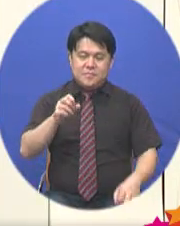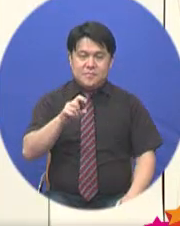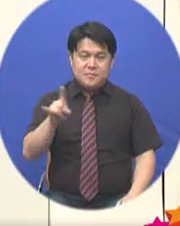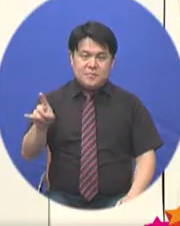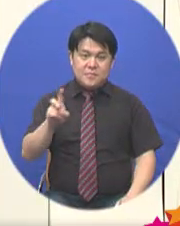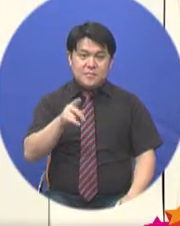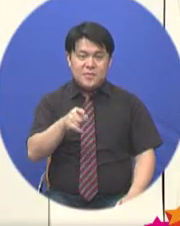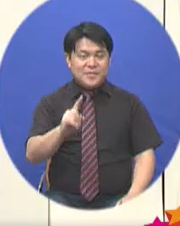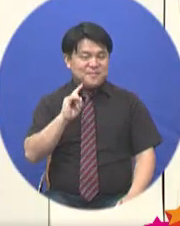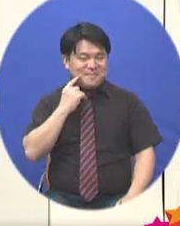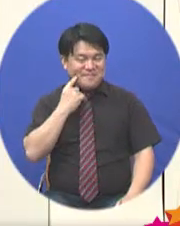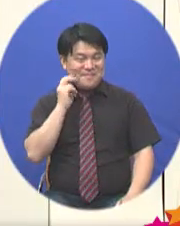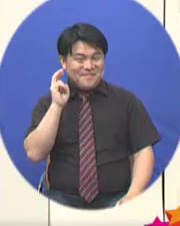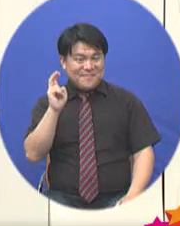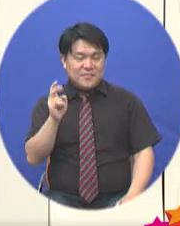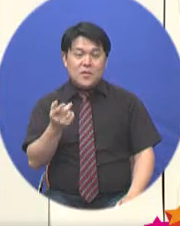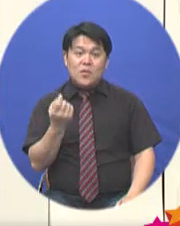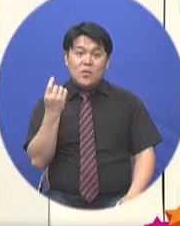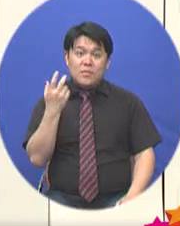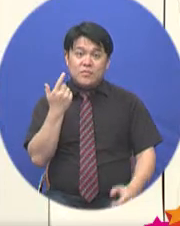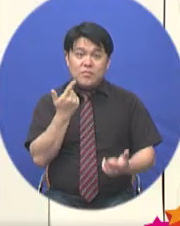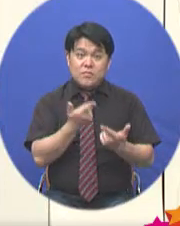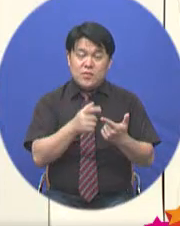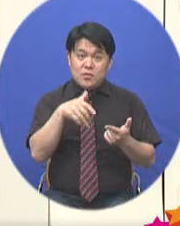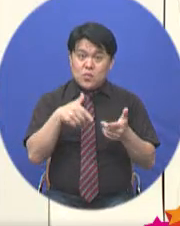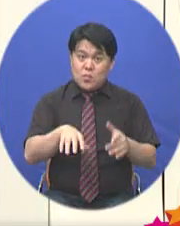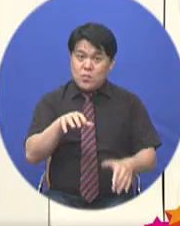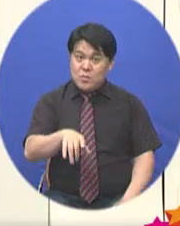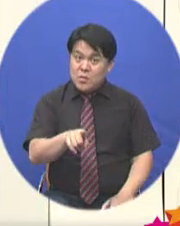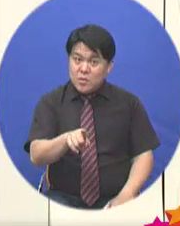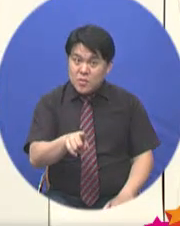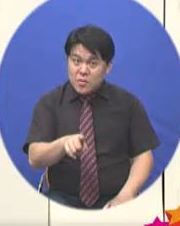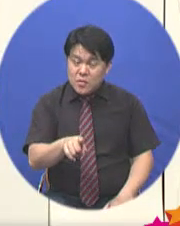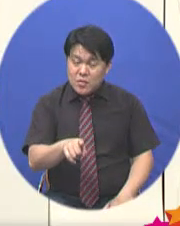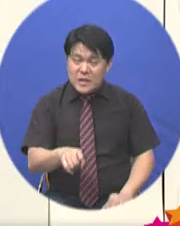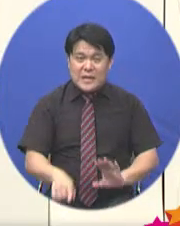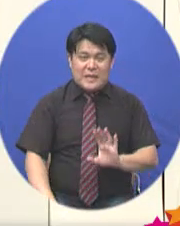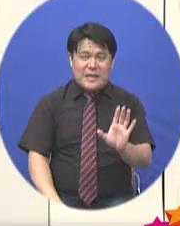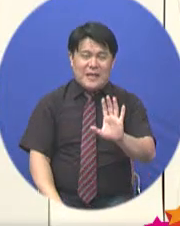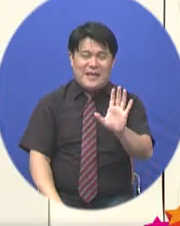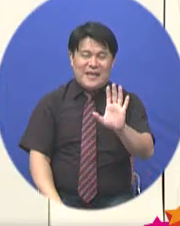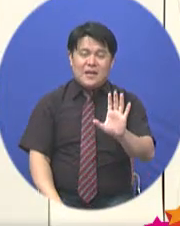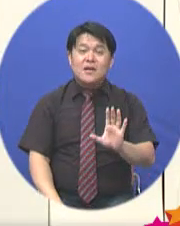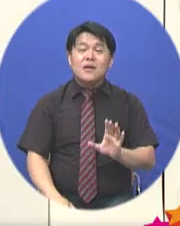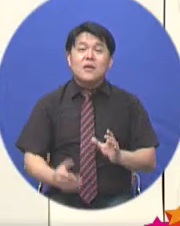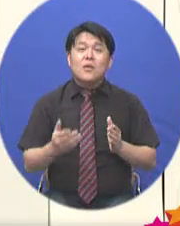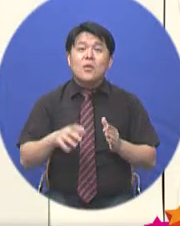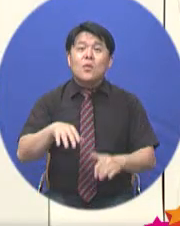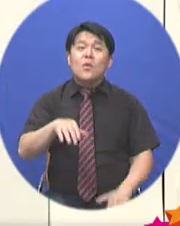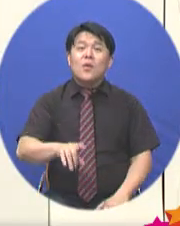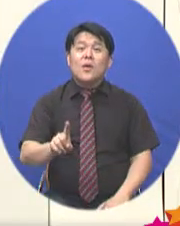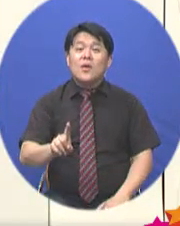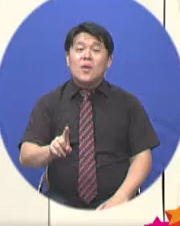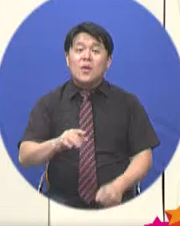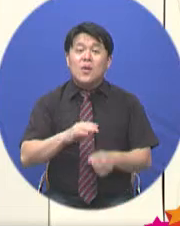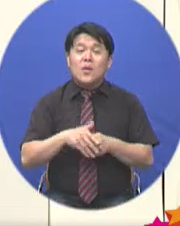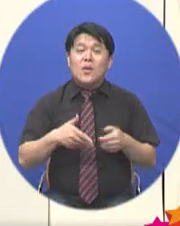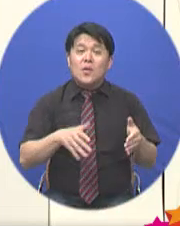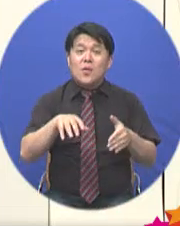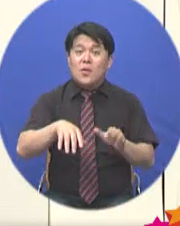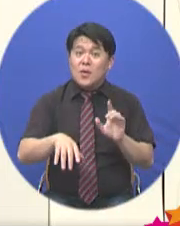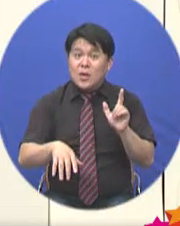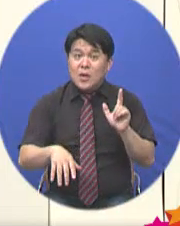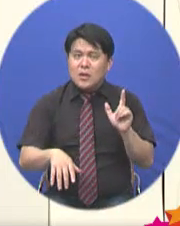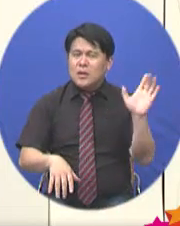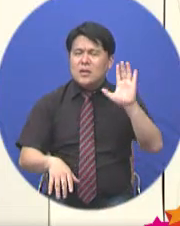고우셔요. 네. 그 본래 부산 해운대가 고향이십니까? 아니죠. 어디세요? 아니에요? 경상도인데.